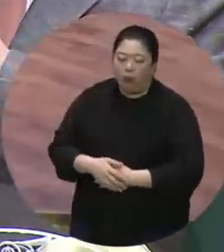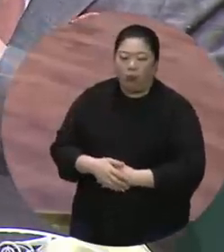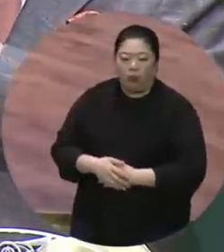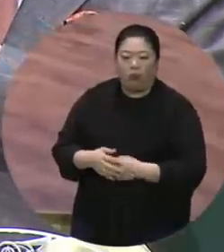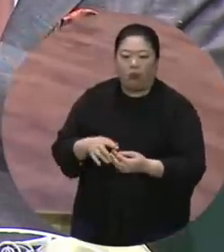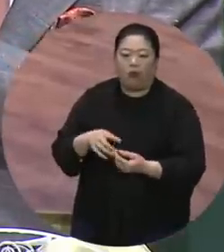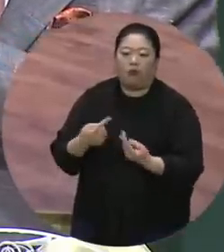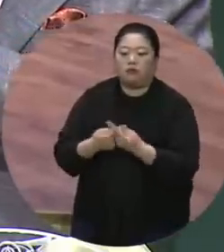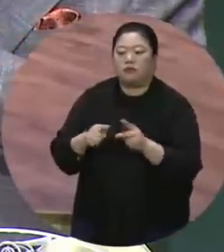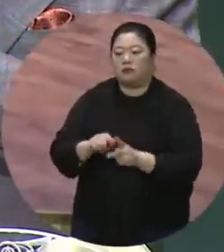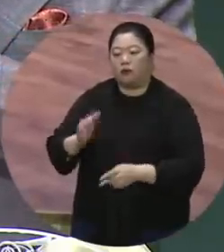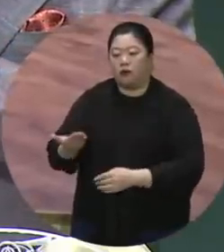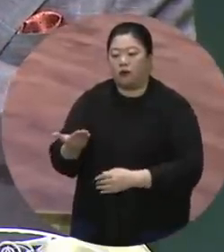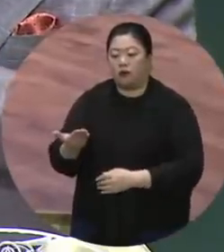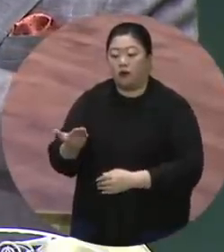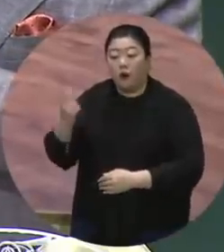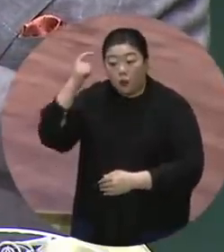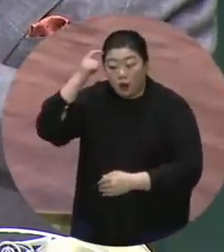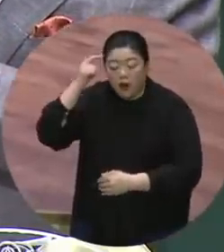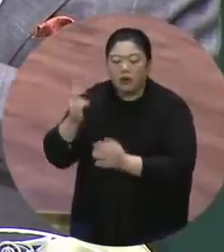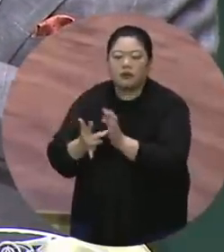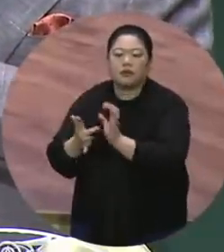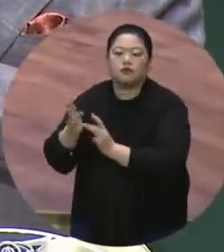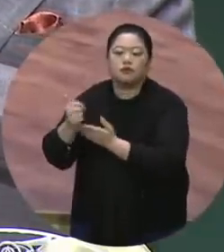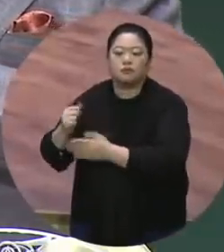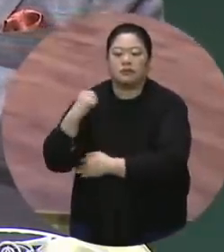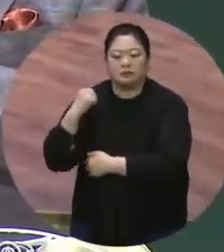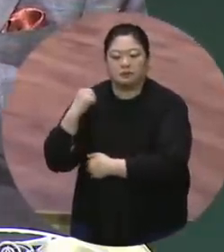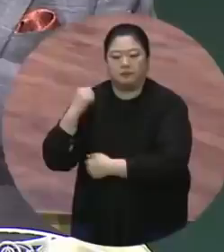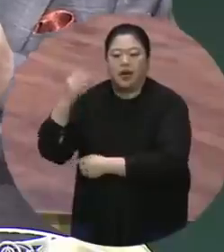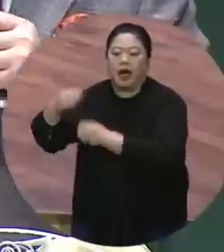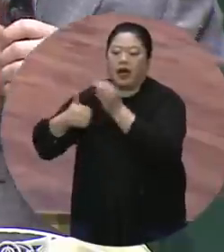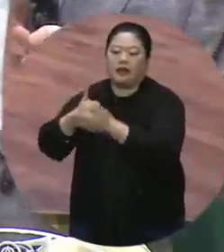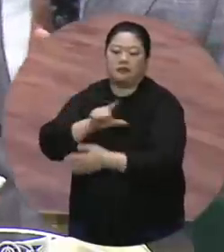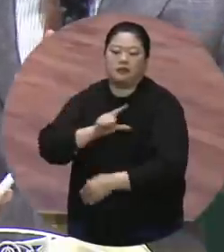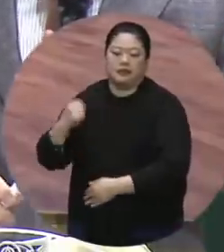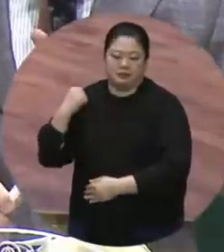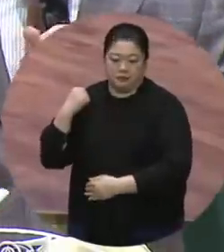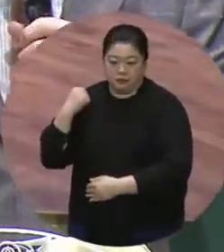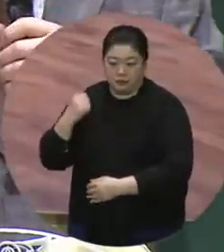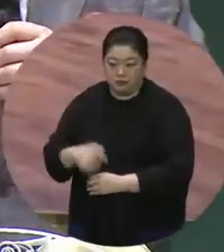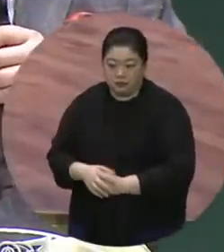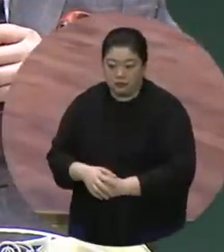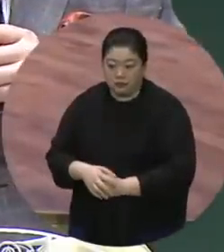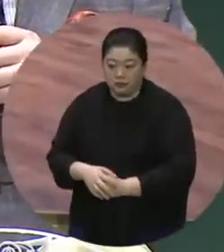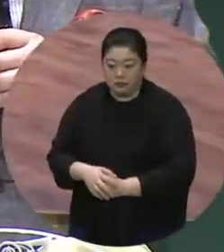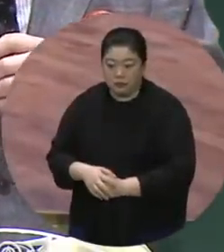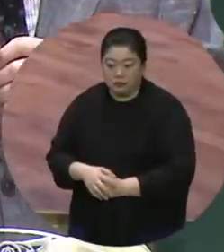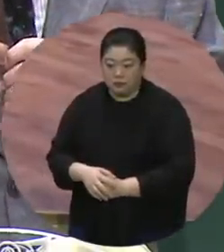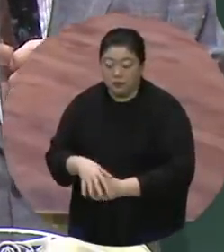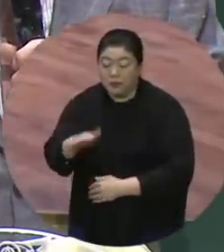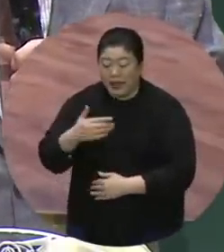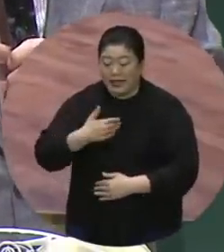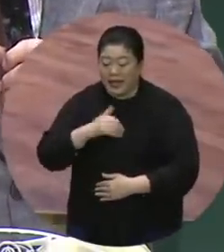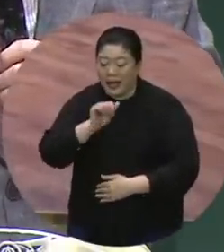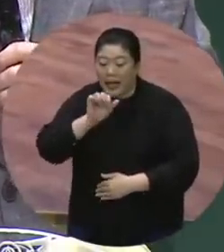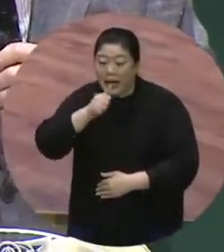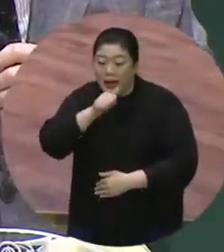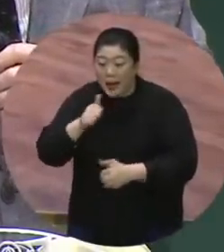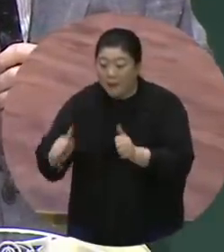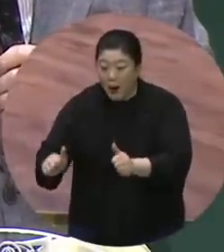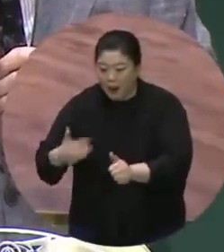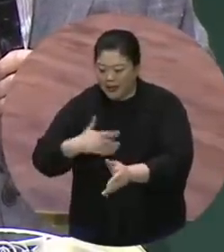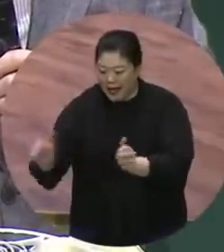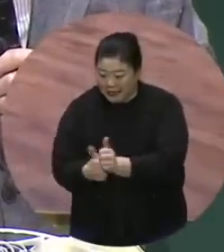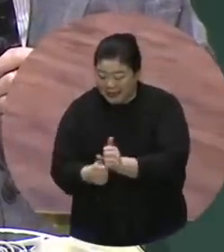예수 그리스도 이름으로 내가 나간다. 그분이 우리의 변호사니까. 아멘. 그분이 나와 함께